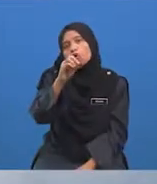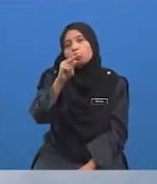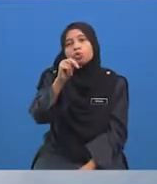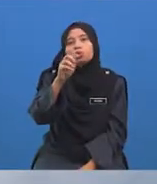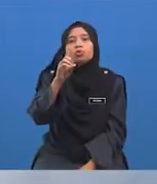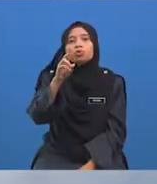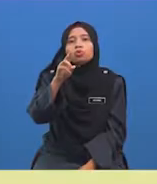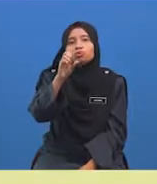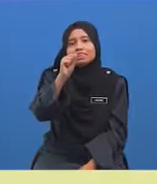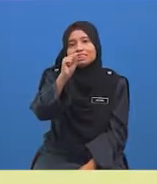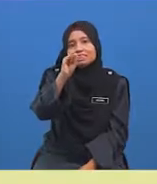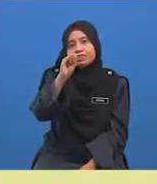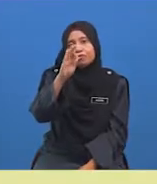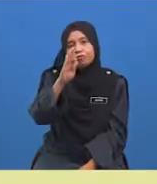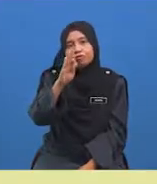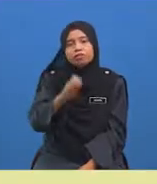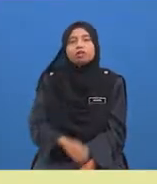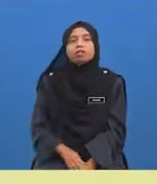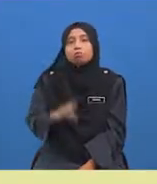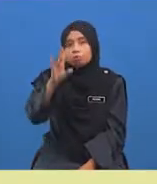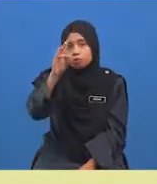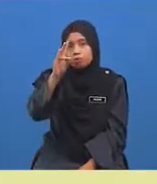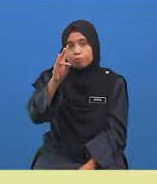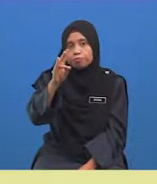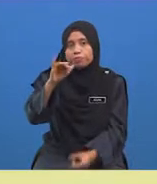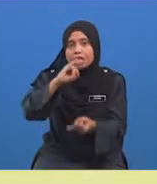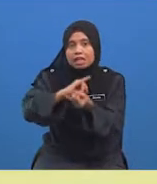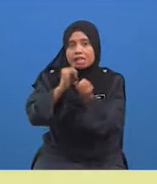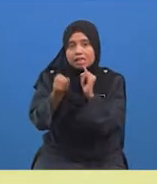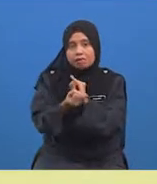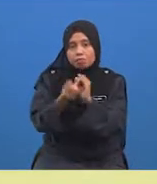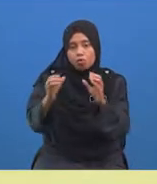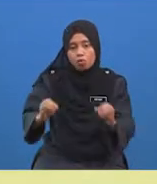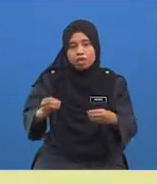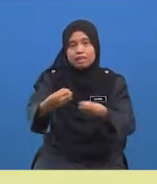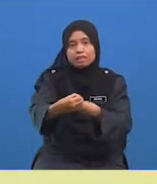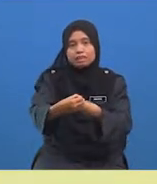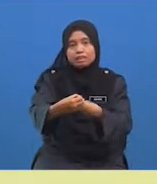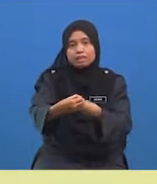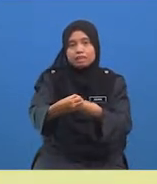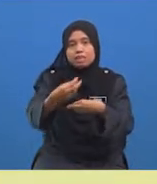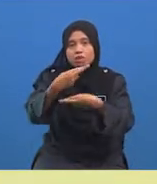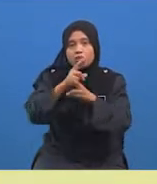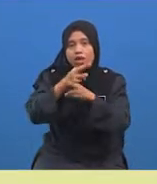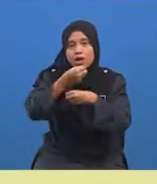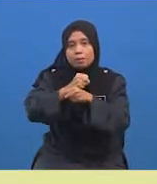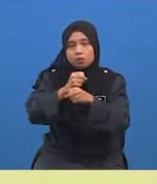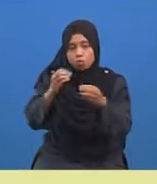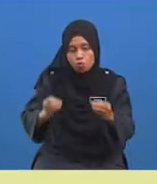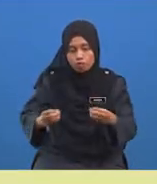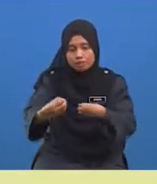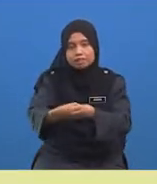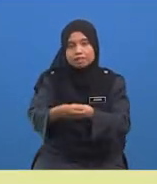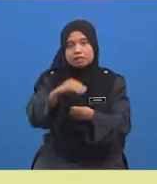Baiklah, seterusnya, kaedah yang ketujuh adalah iklim organisasi atau reka bentuk organisasi